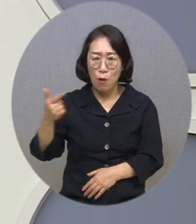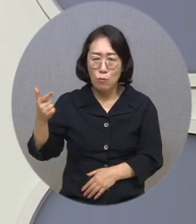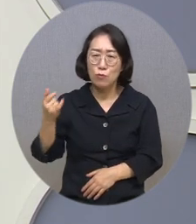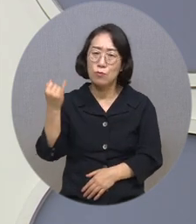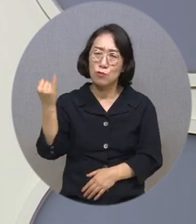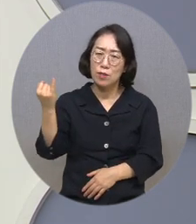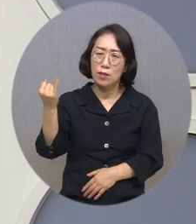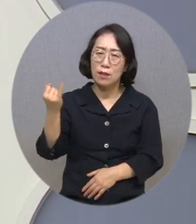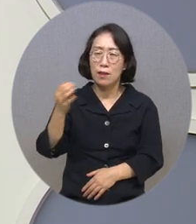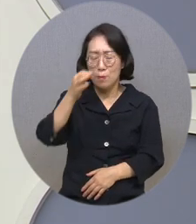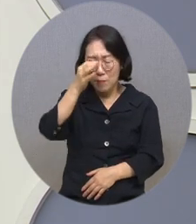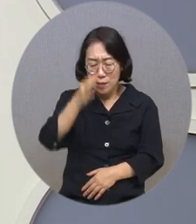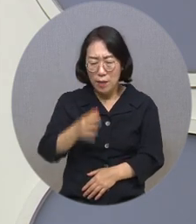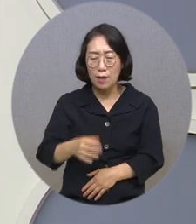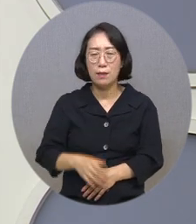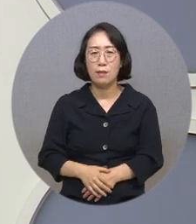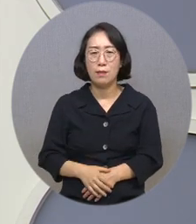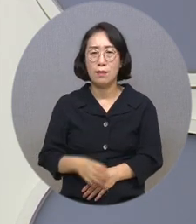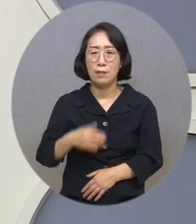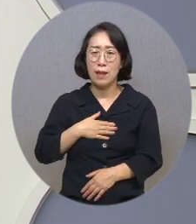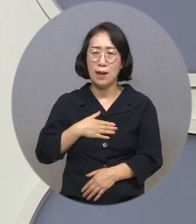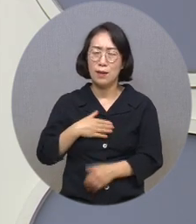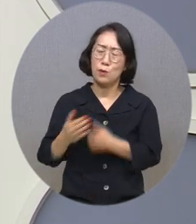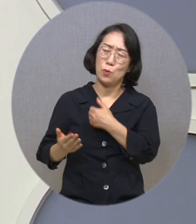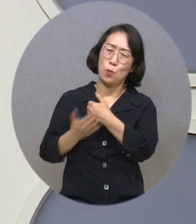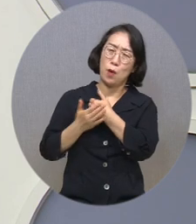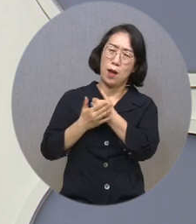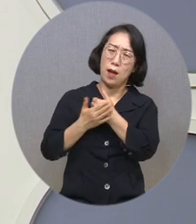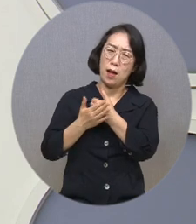게 그때 집사람이 저를 살리려고